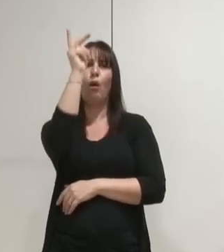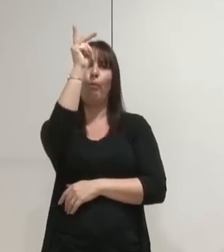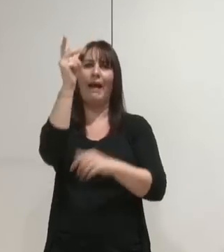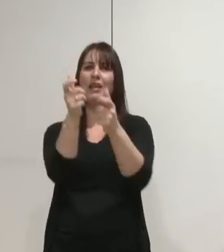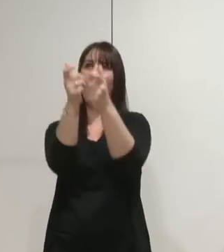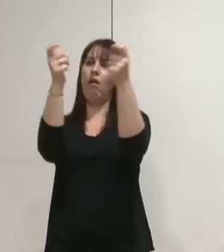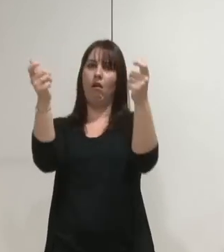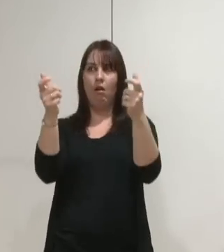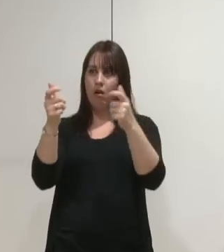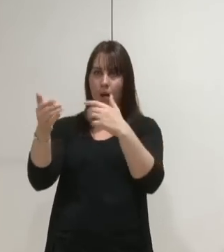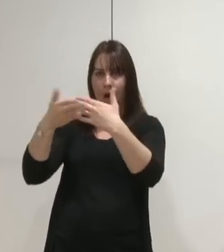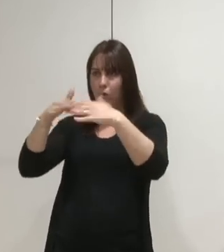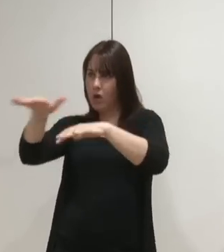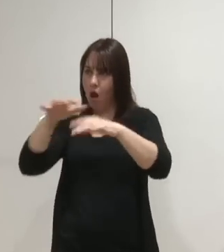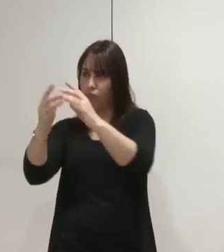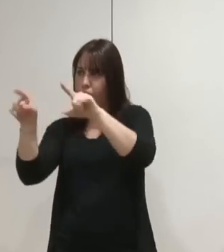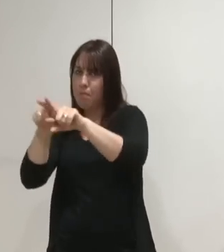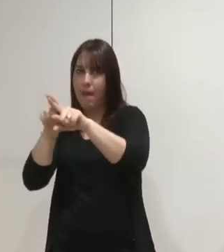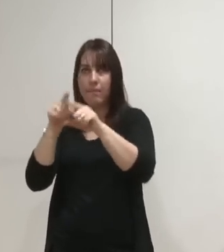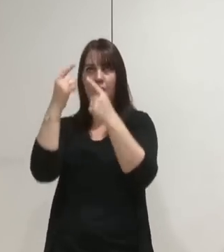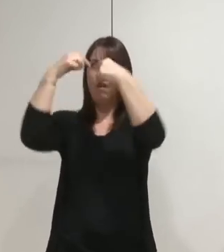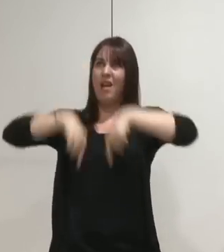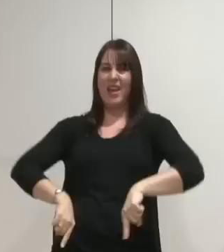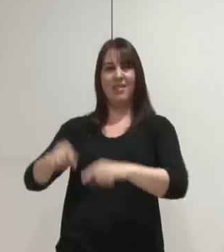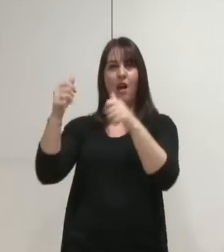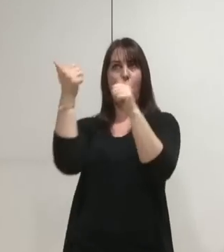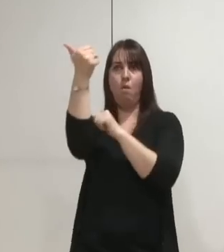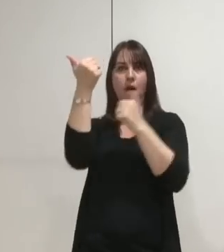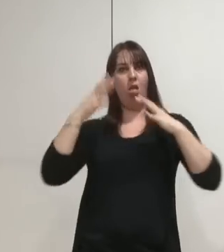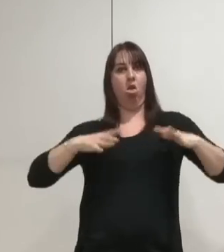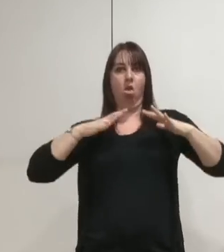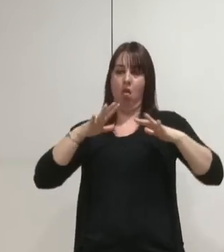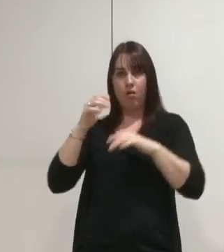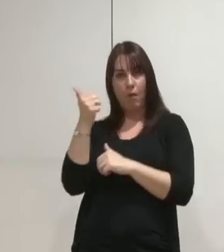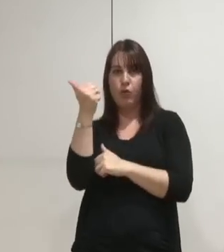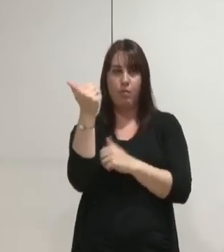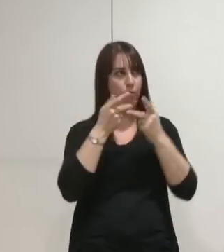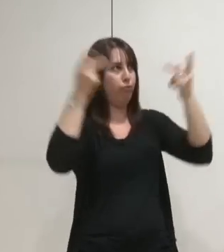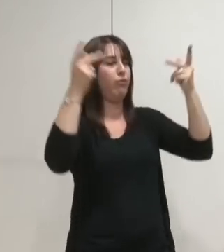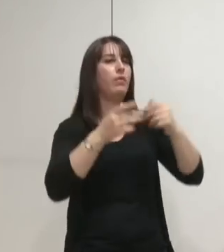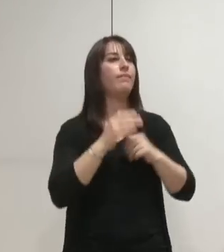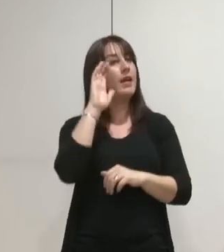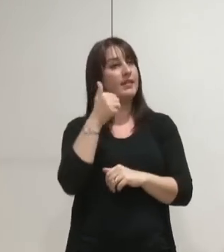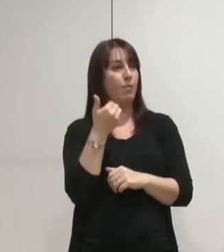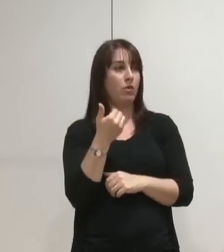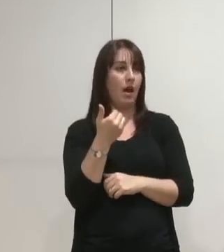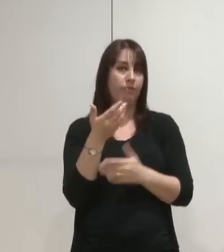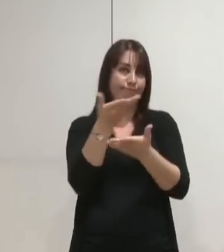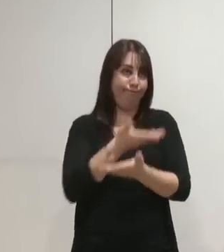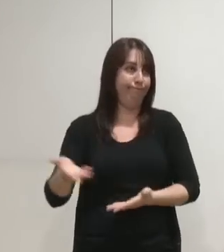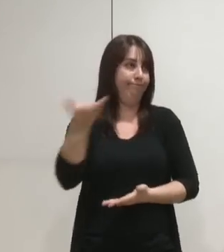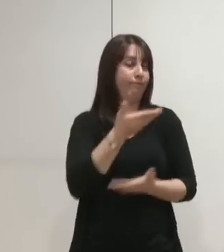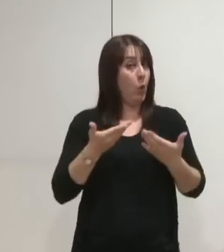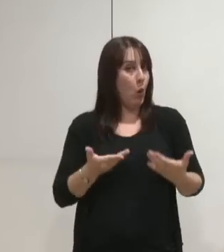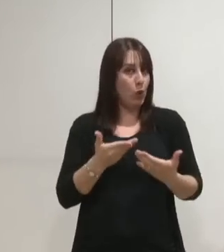relogement concrète de la part de l'État voilà Mesdames et Messieurs les raisons de cette décision les perspectives qui sont les